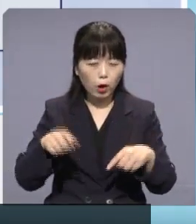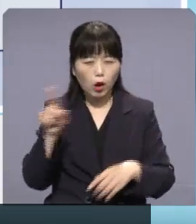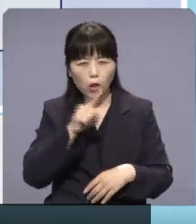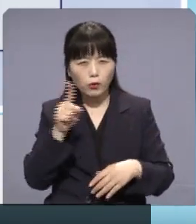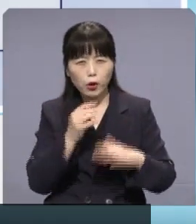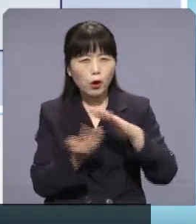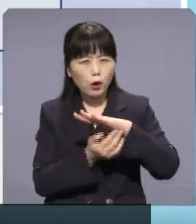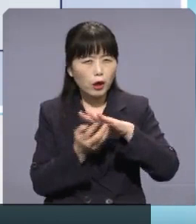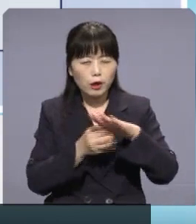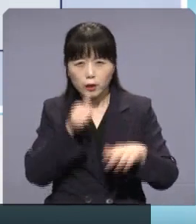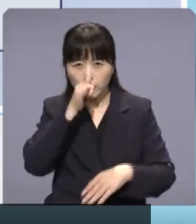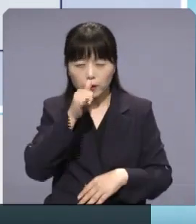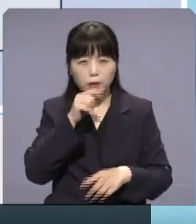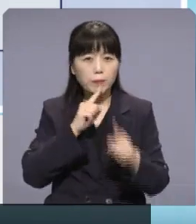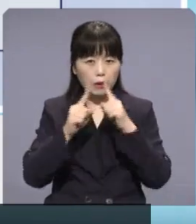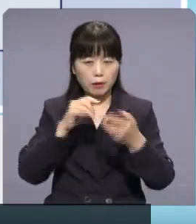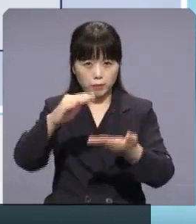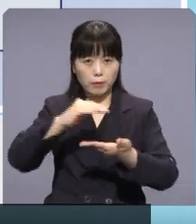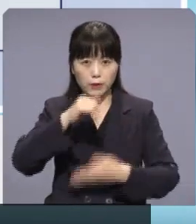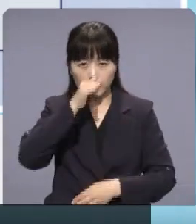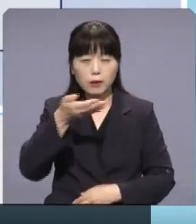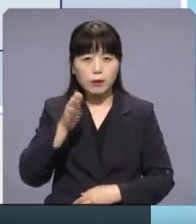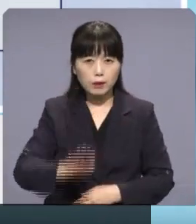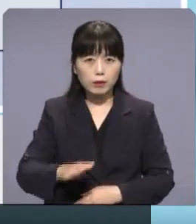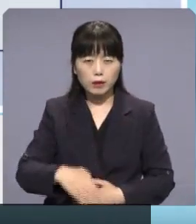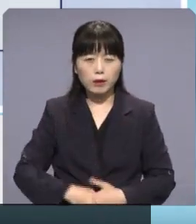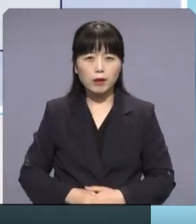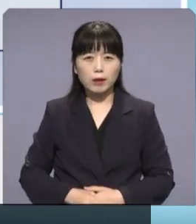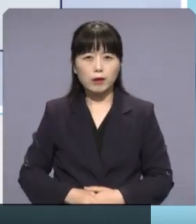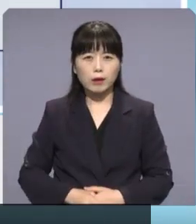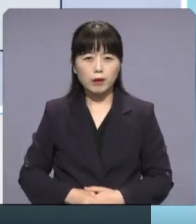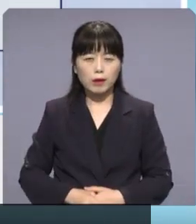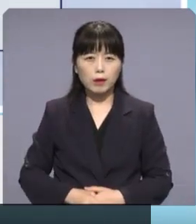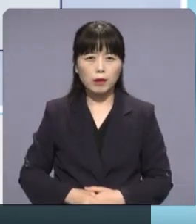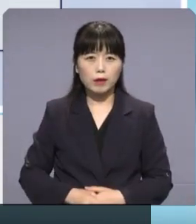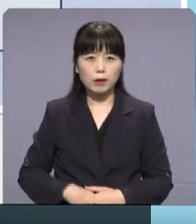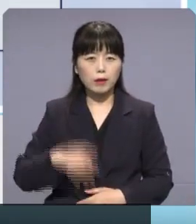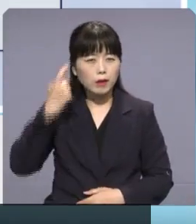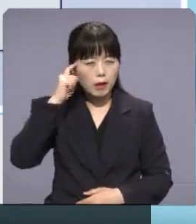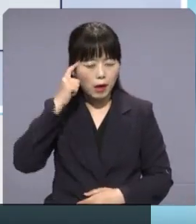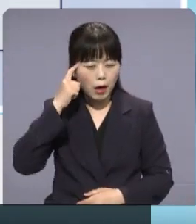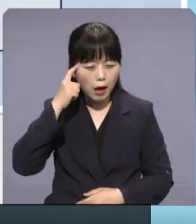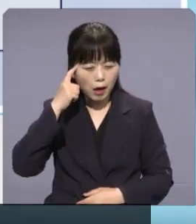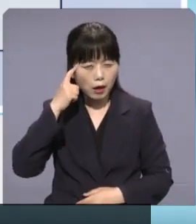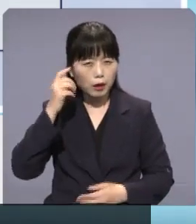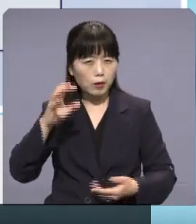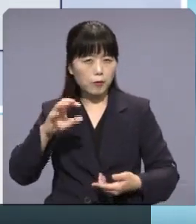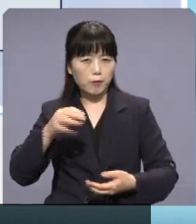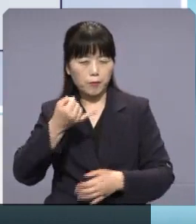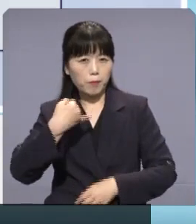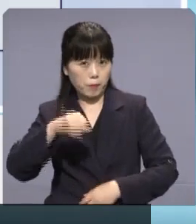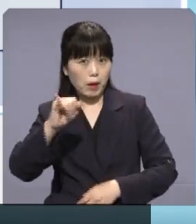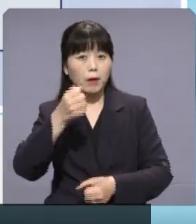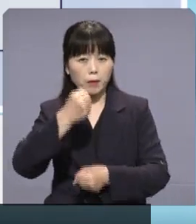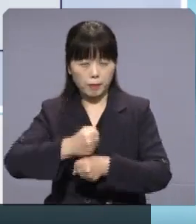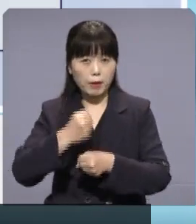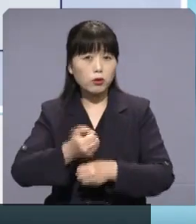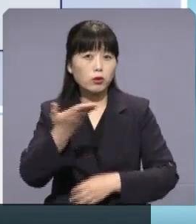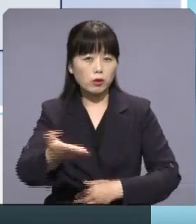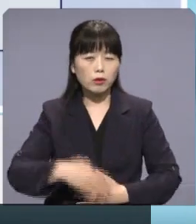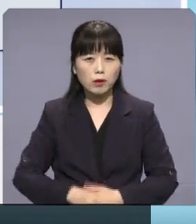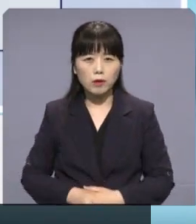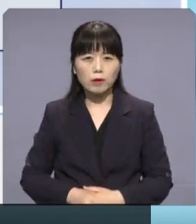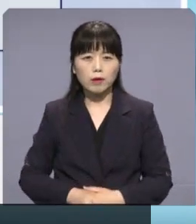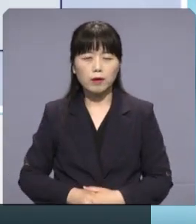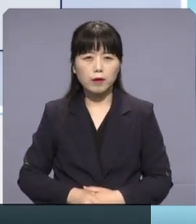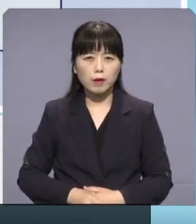깔렸는지 말씀하셨는데요. 일종의 이제 파시즘도 역시 마찬가지지만 이성을 마비시키는 거예요. 그러니까 사람이